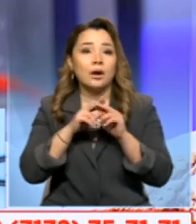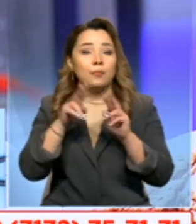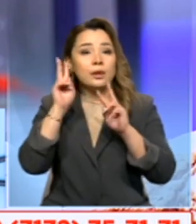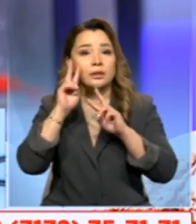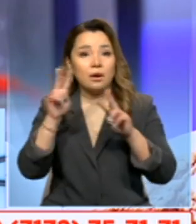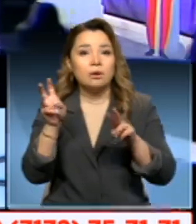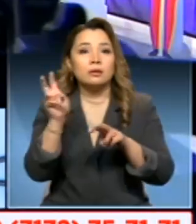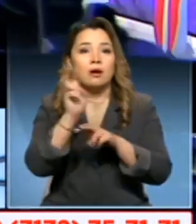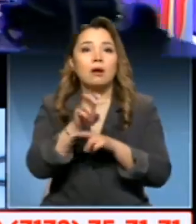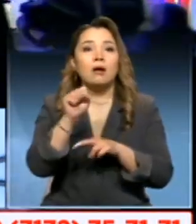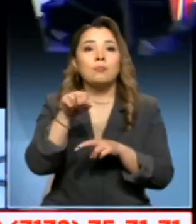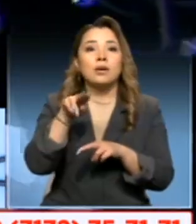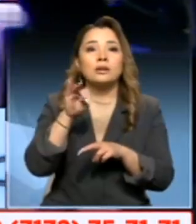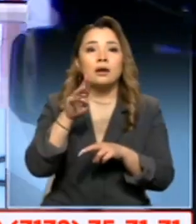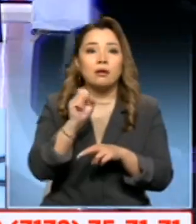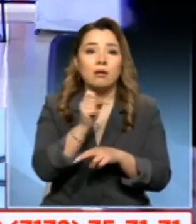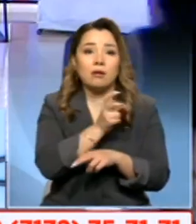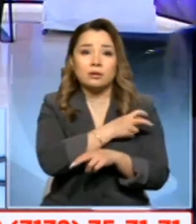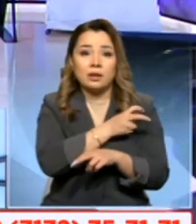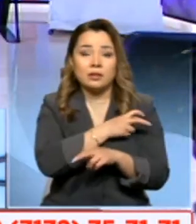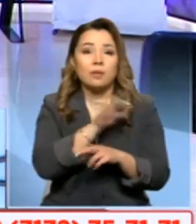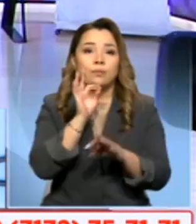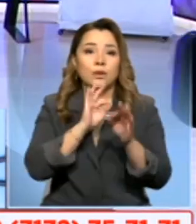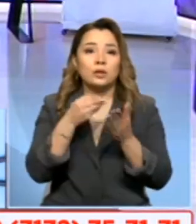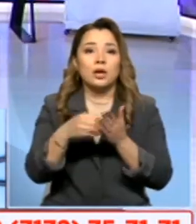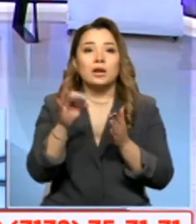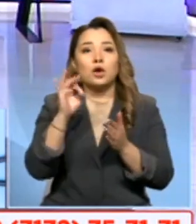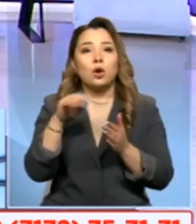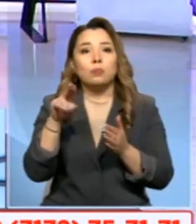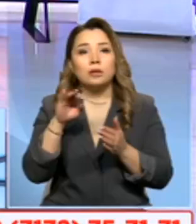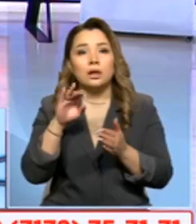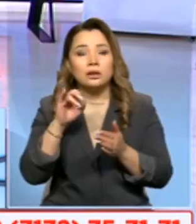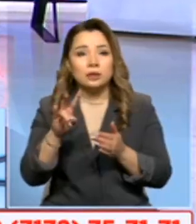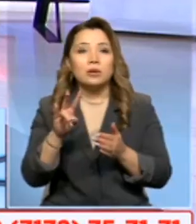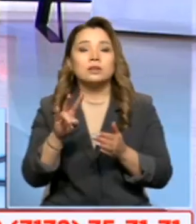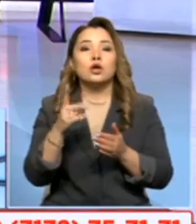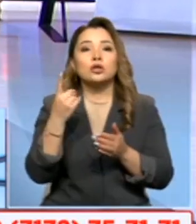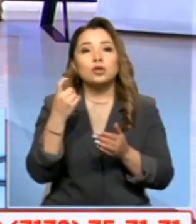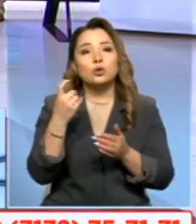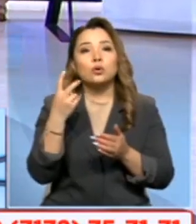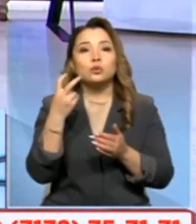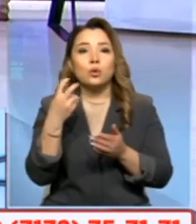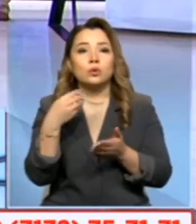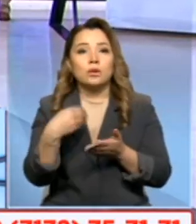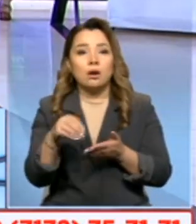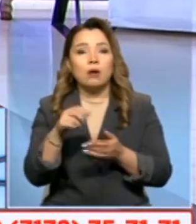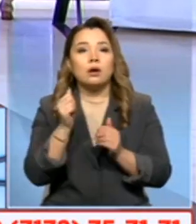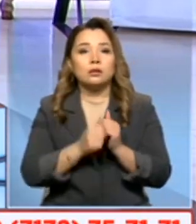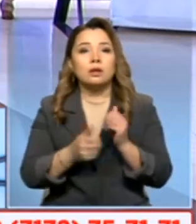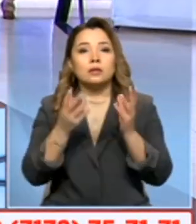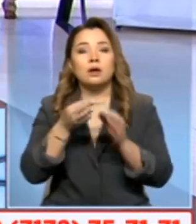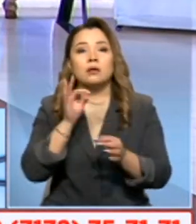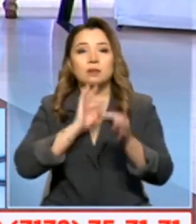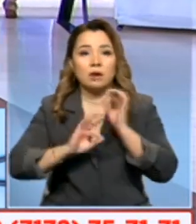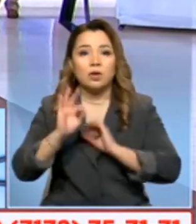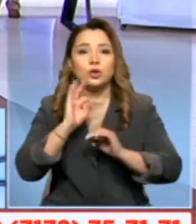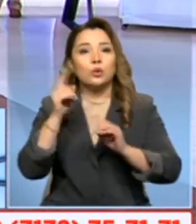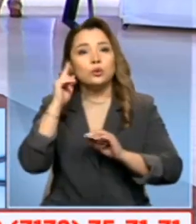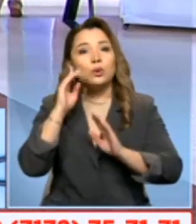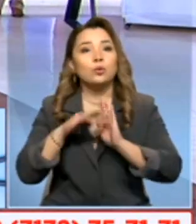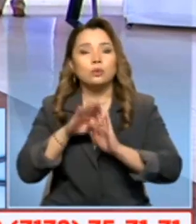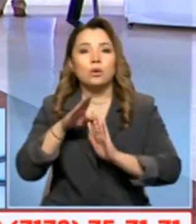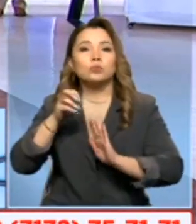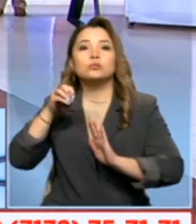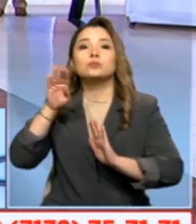барады екенде аптекадан йодамарин 100-дікті, 200-дікті алып іше береді. Бірақ күннен-күнненгі оған жақсарудың